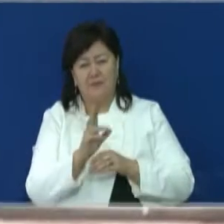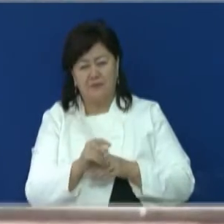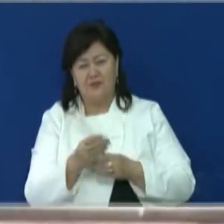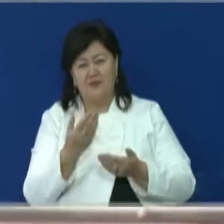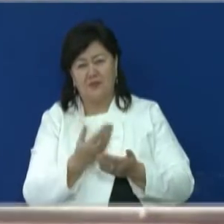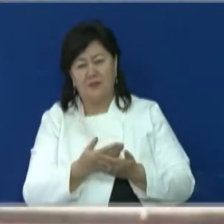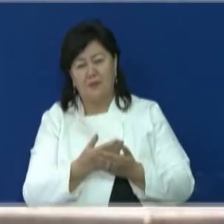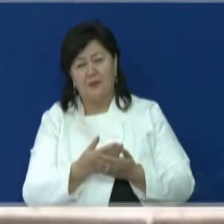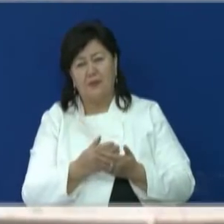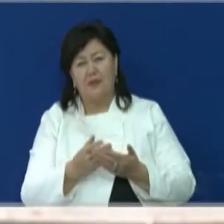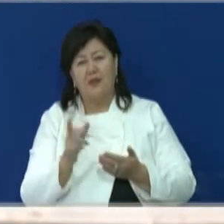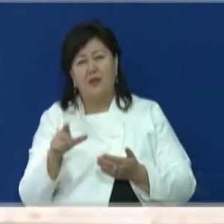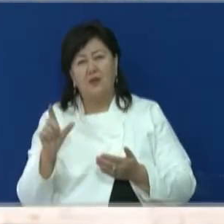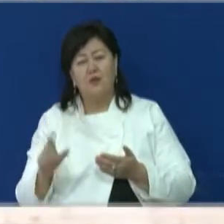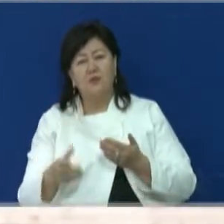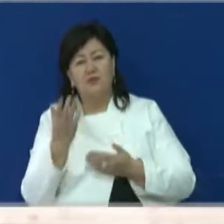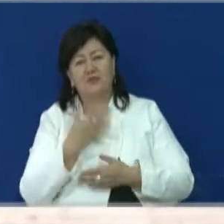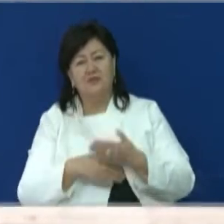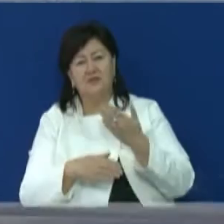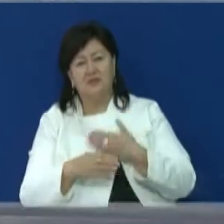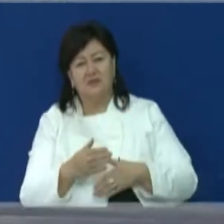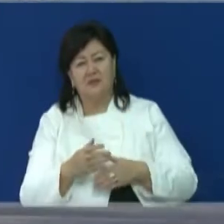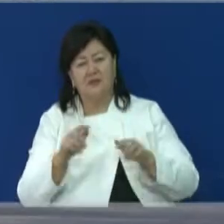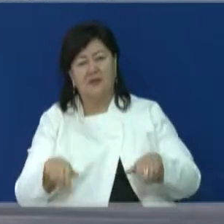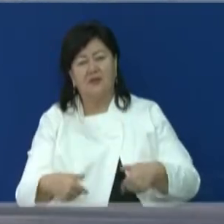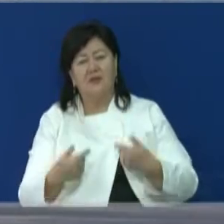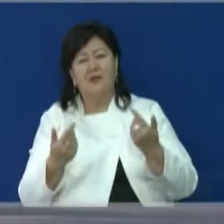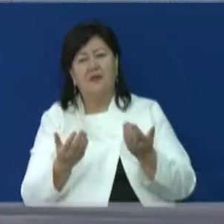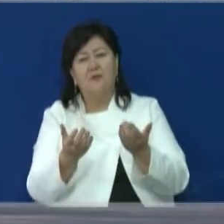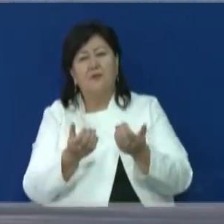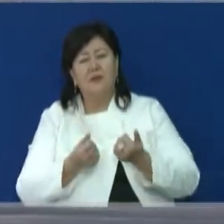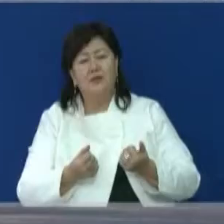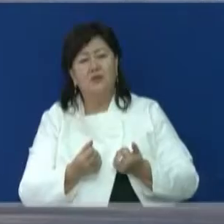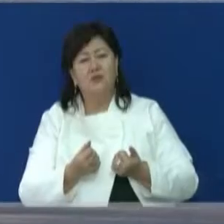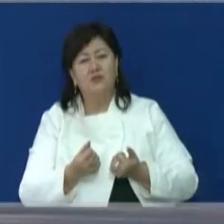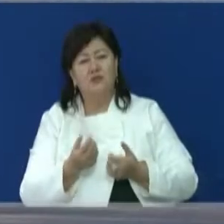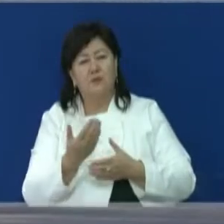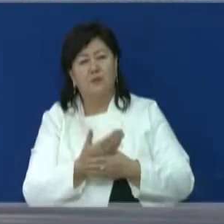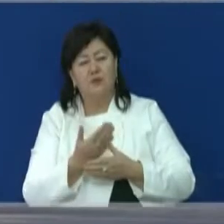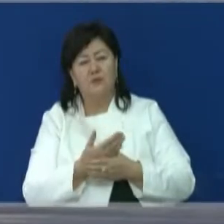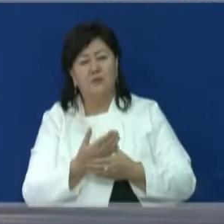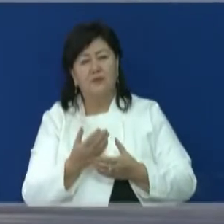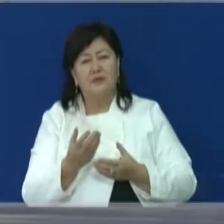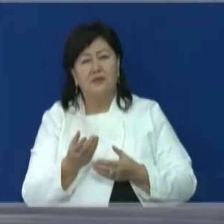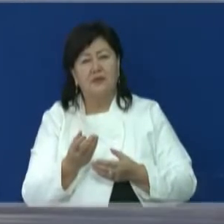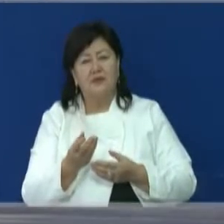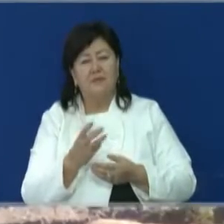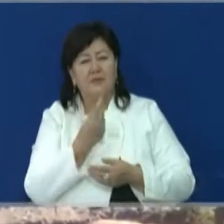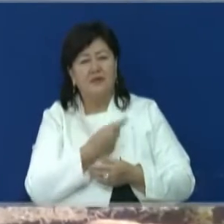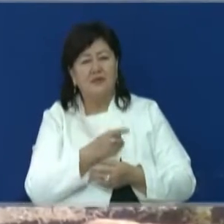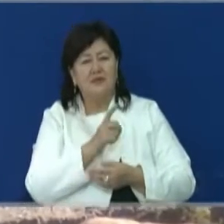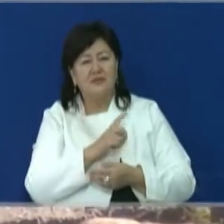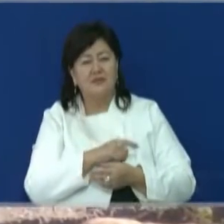байланысты елімізде мүгедектігі бар жандарды оңалтудың тиімді шараларын қабылдау үшін тәжірибелі дәрігерлер жұмылдырылатын